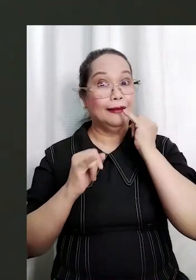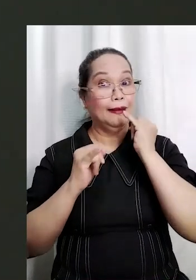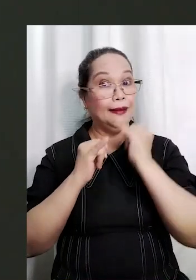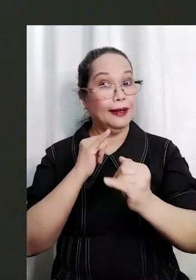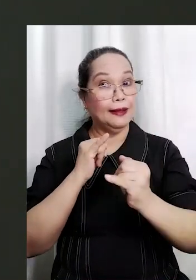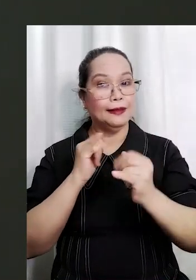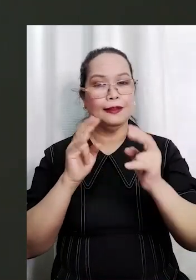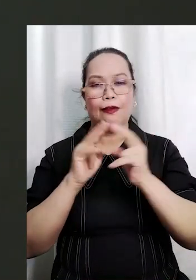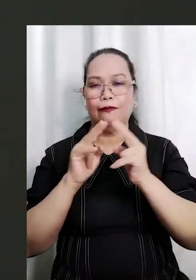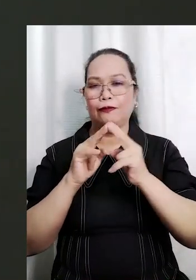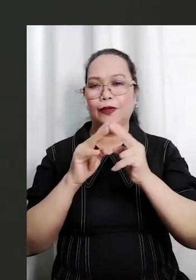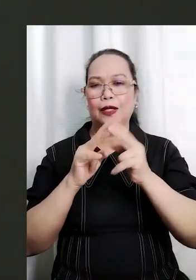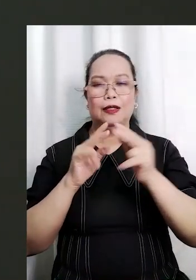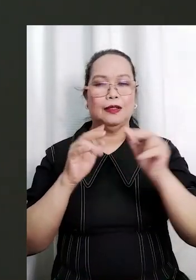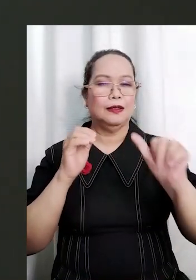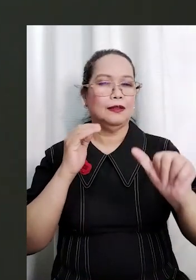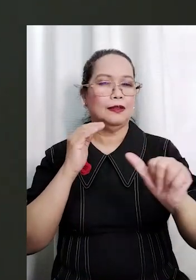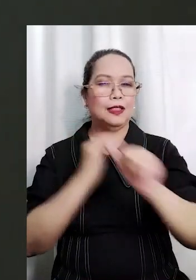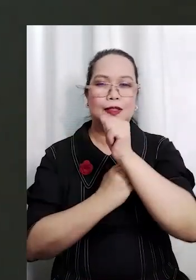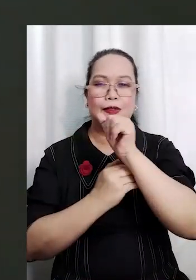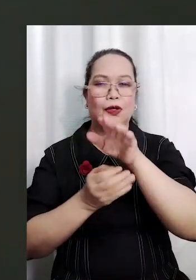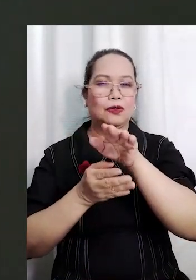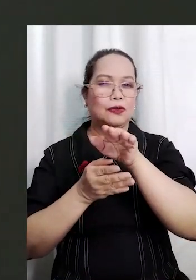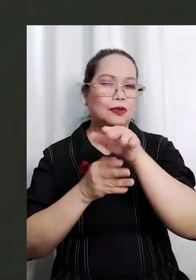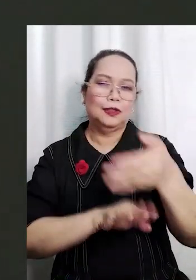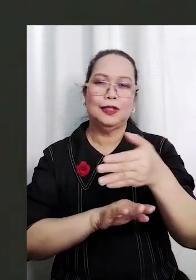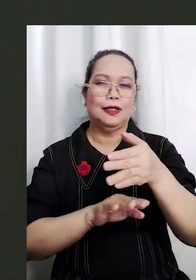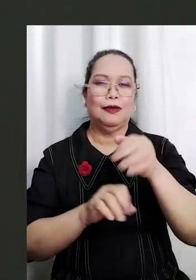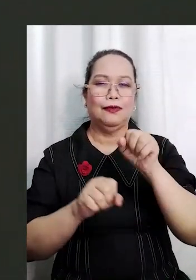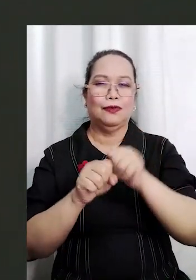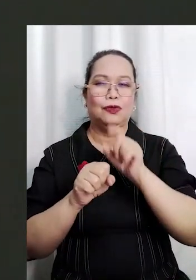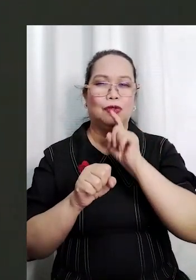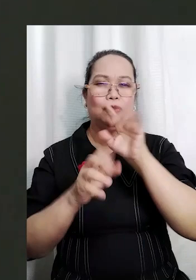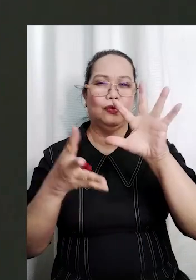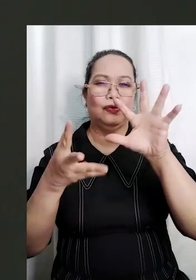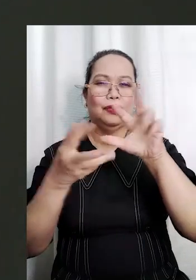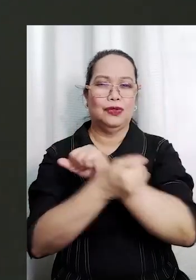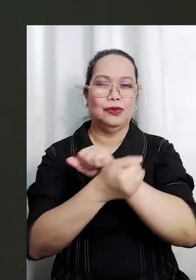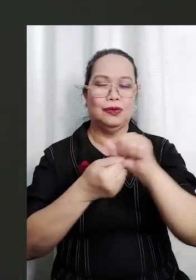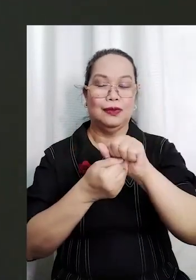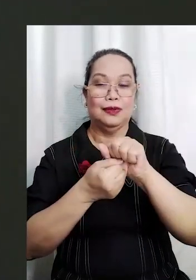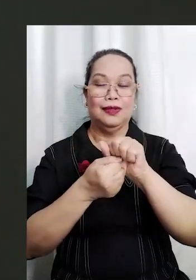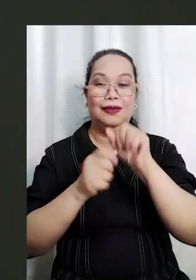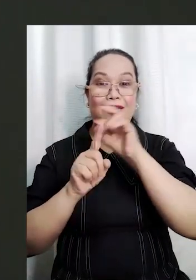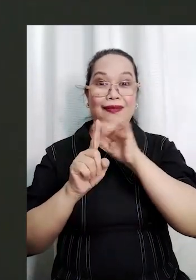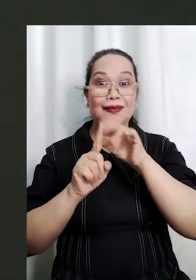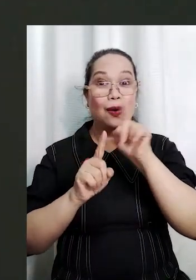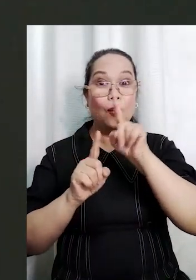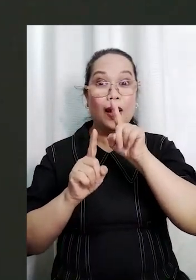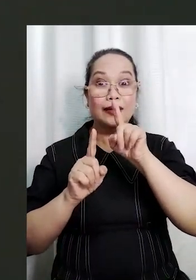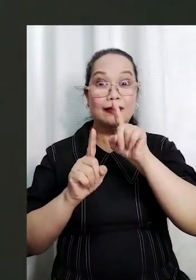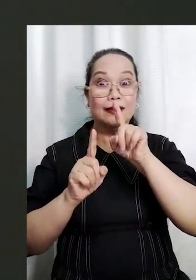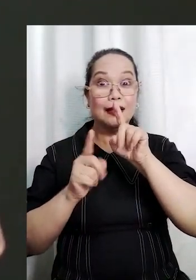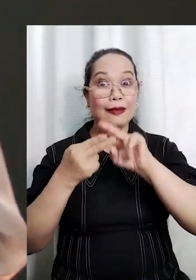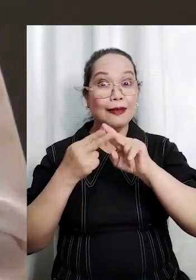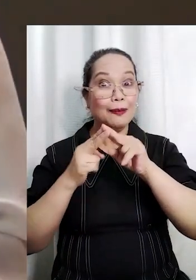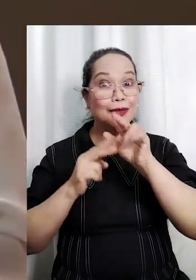sa dulo nito, kapahamakan ang abutin natin. Observation number